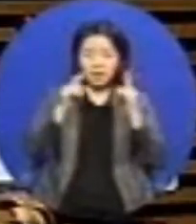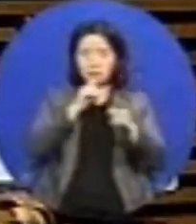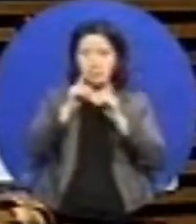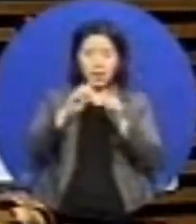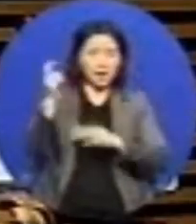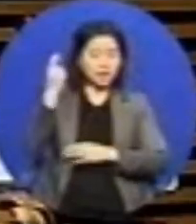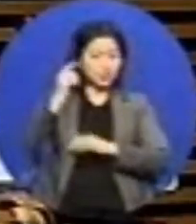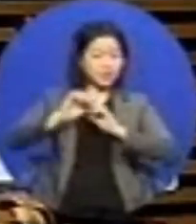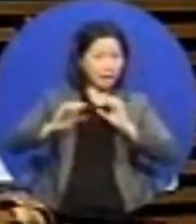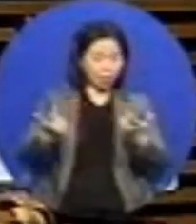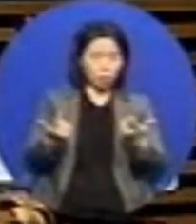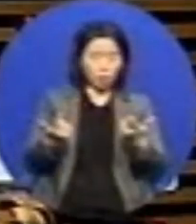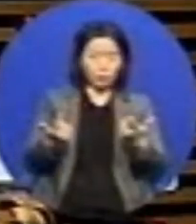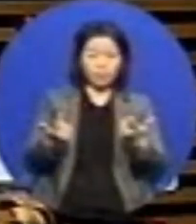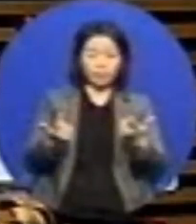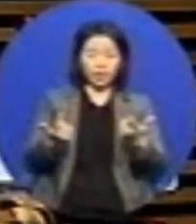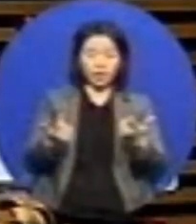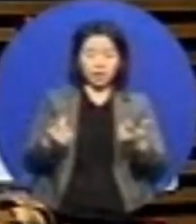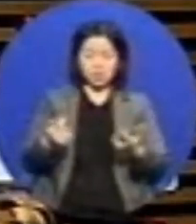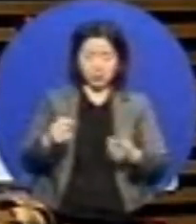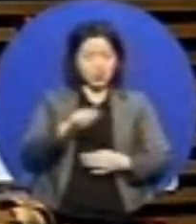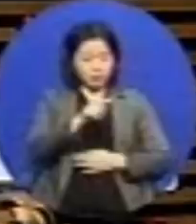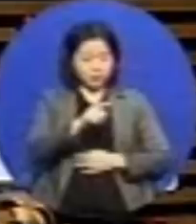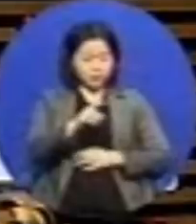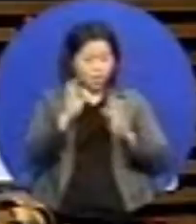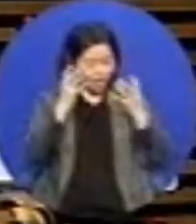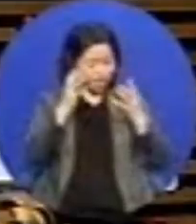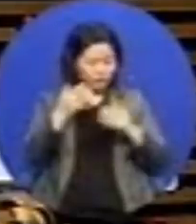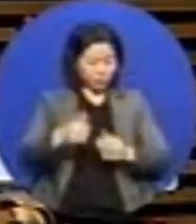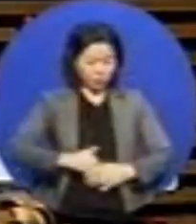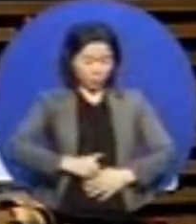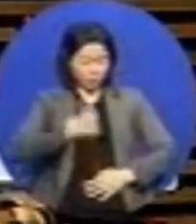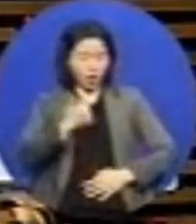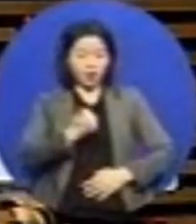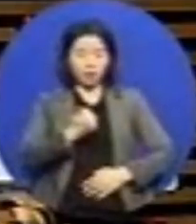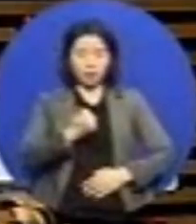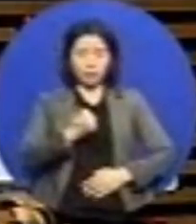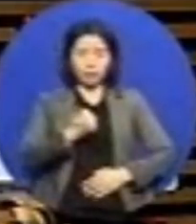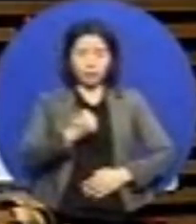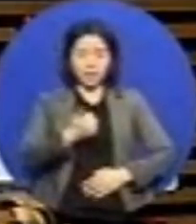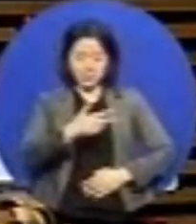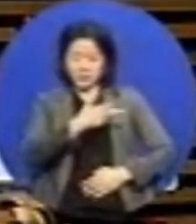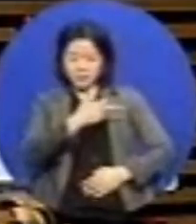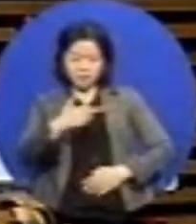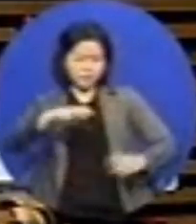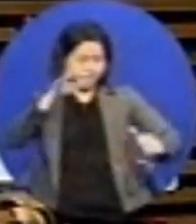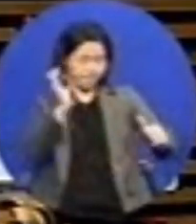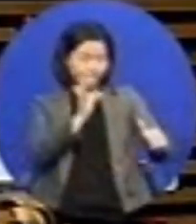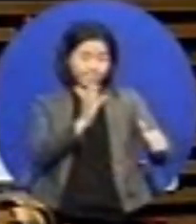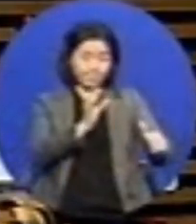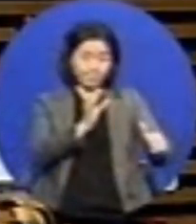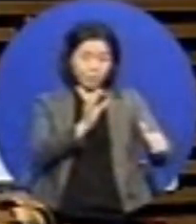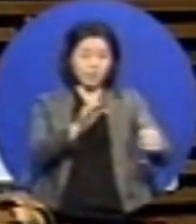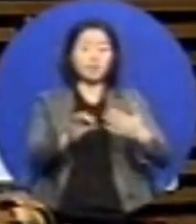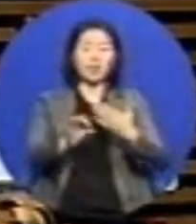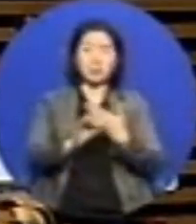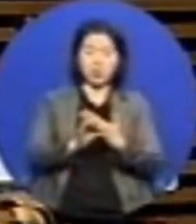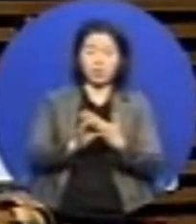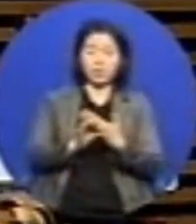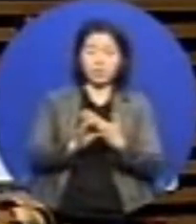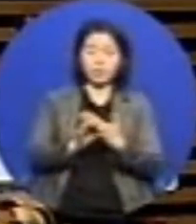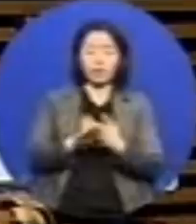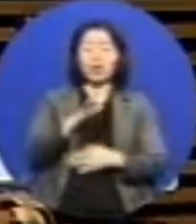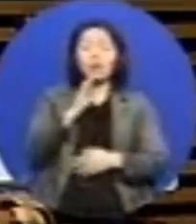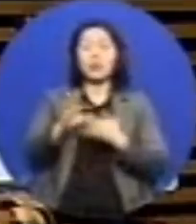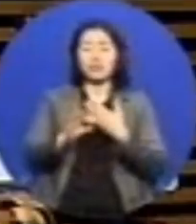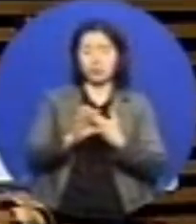듣고 그래서 여러분이 그 아이에게 화를 내고 마 크게 야단을 쳤다고 한다면 그러면